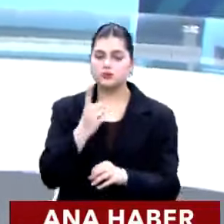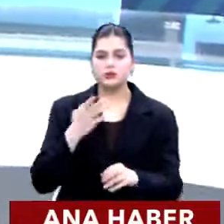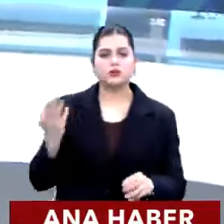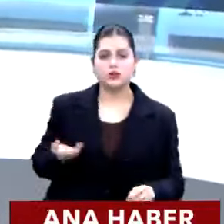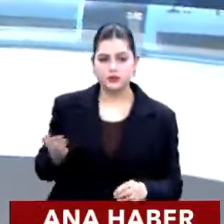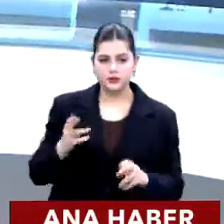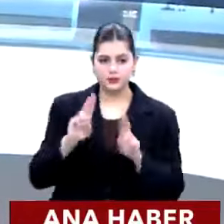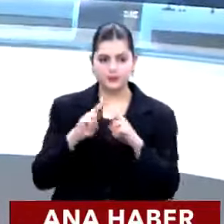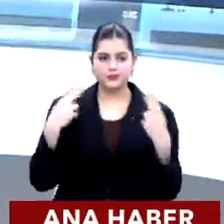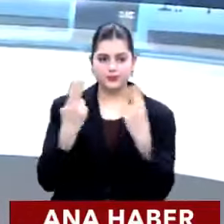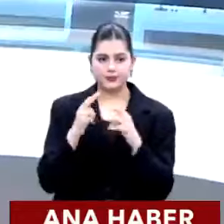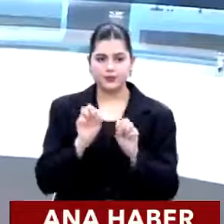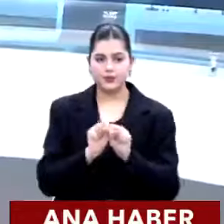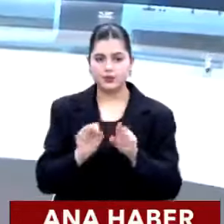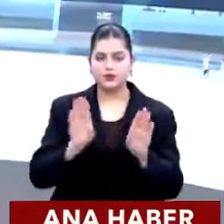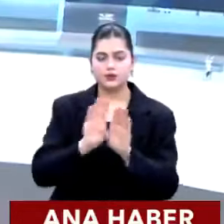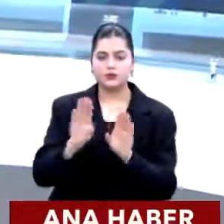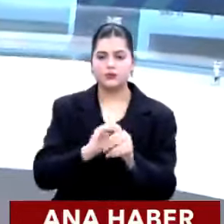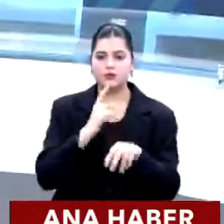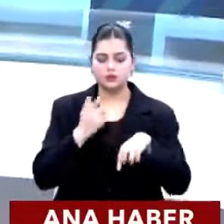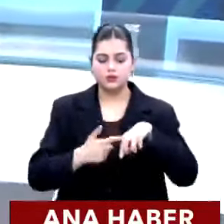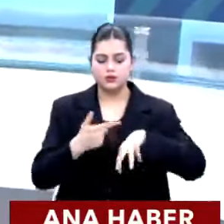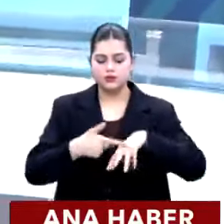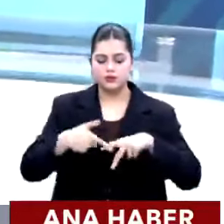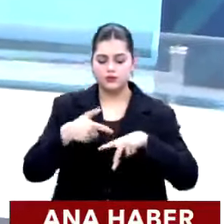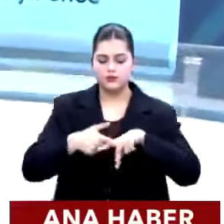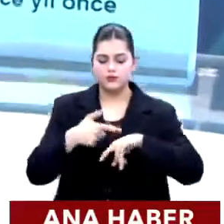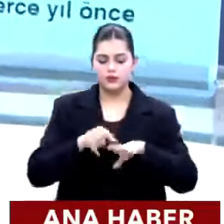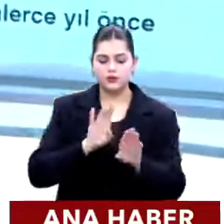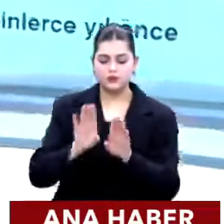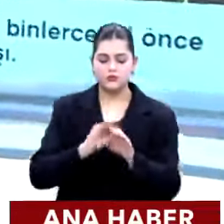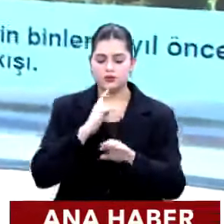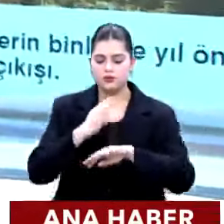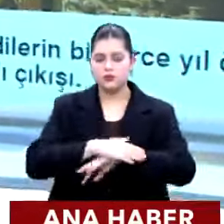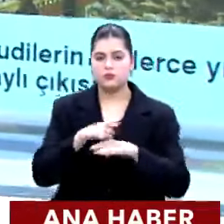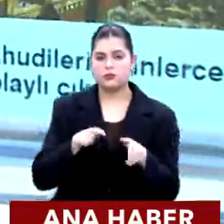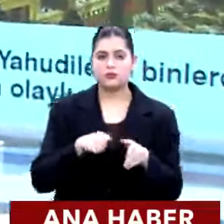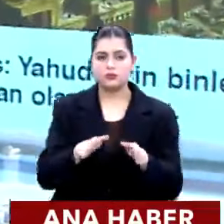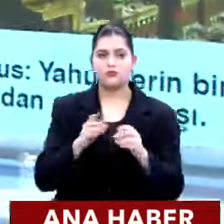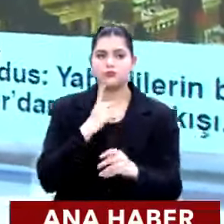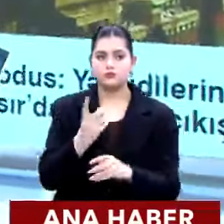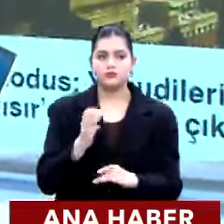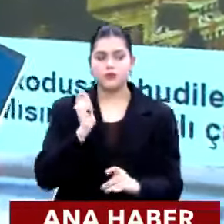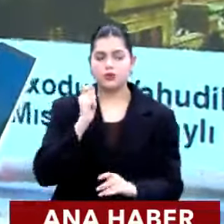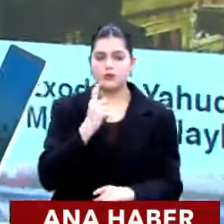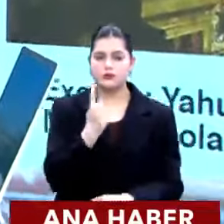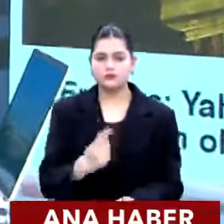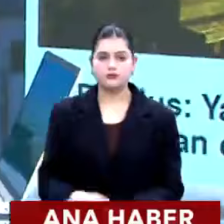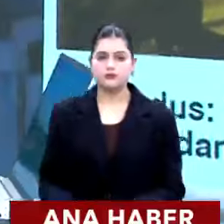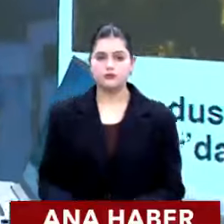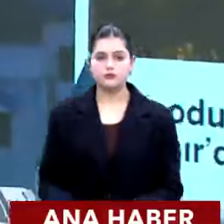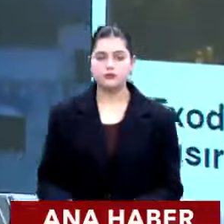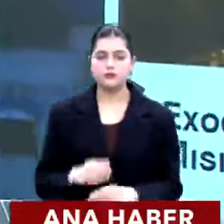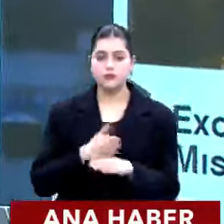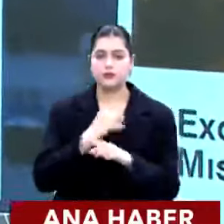gazze'nin dünyaya açılan tek kapısı Efendim refah sınır kapısından başlayarak yardımların oradan ulaşması Elzem önemli ne var